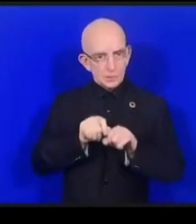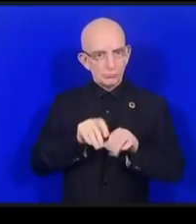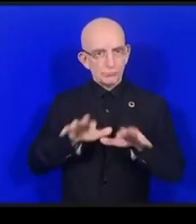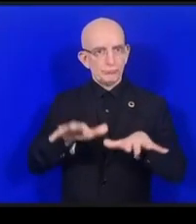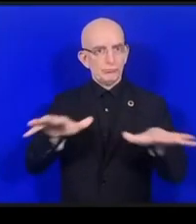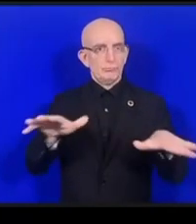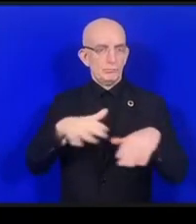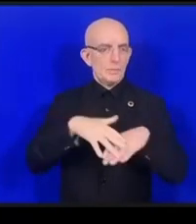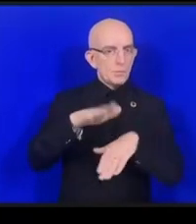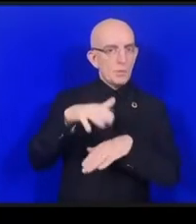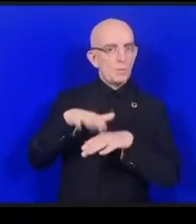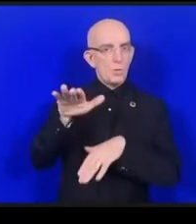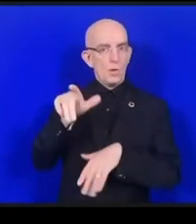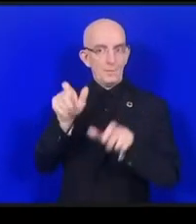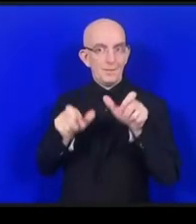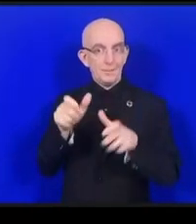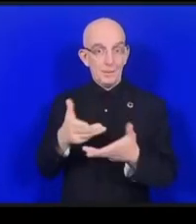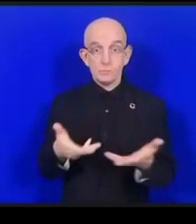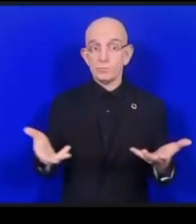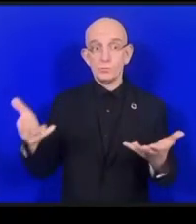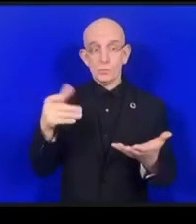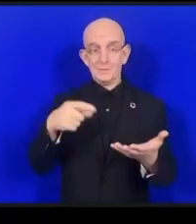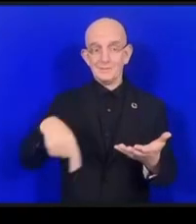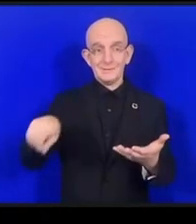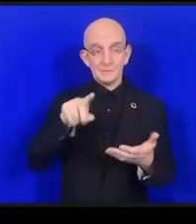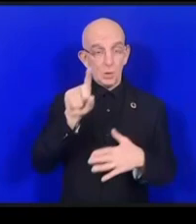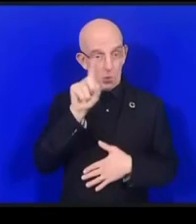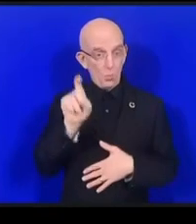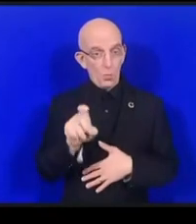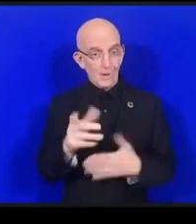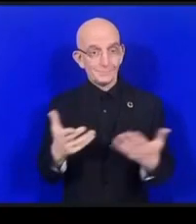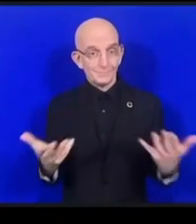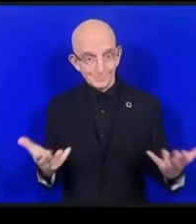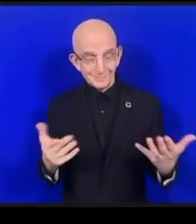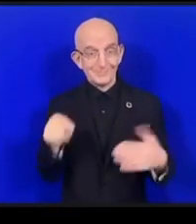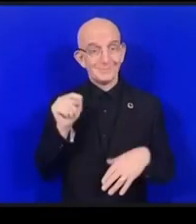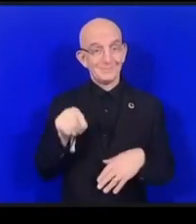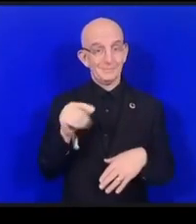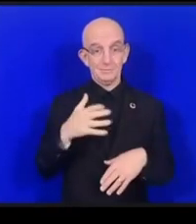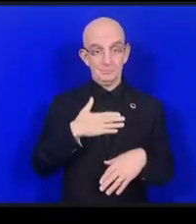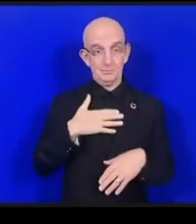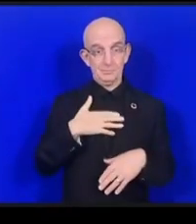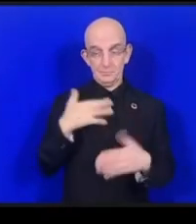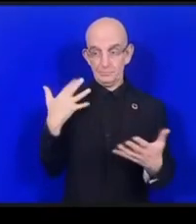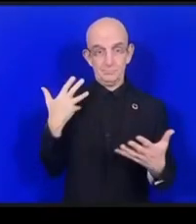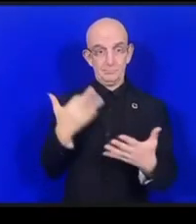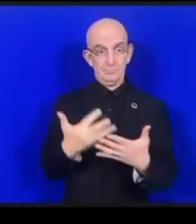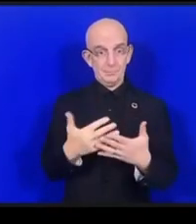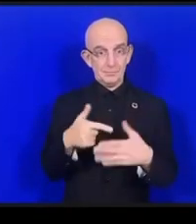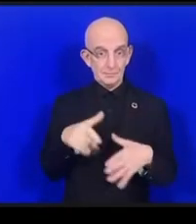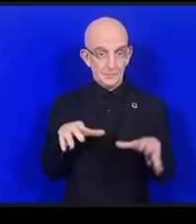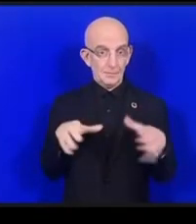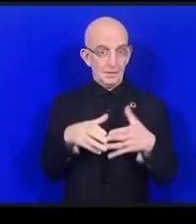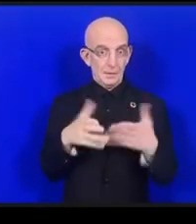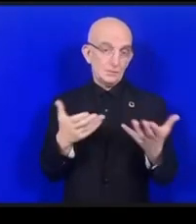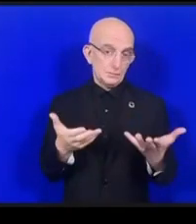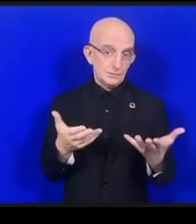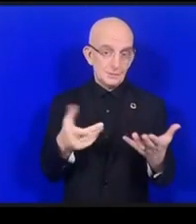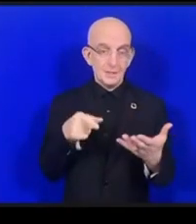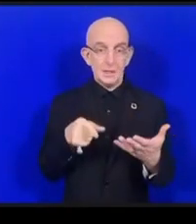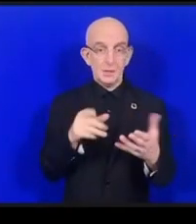способствовать тому что удастся Достучаться до большего количество людей в